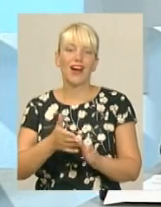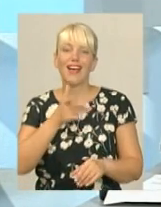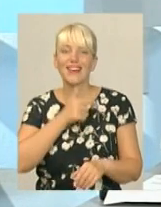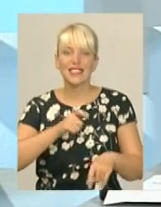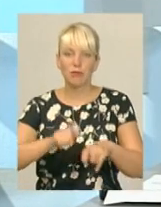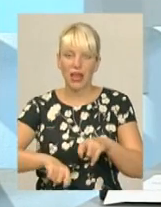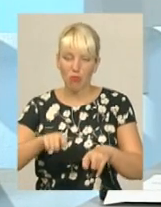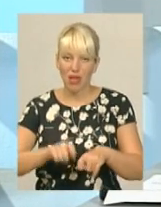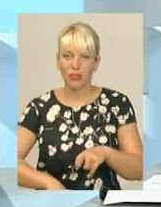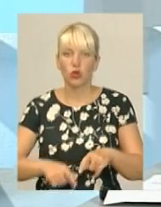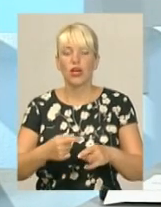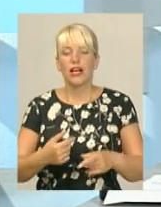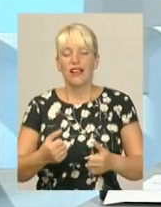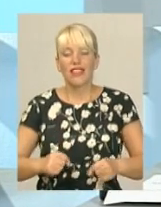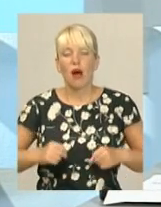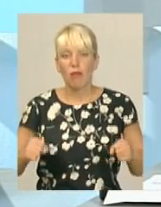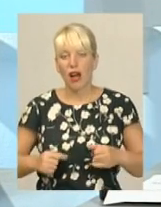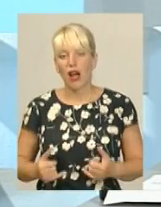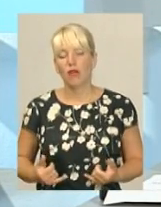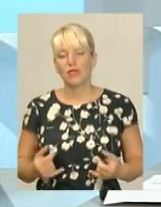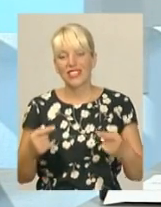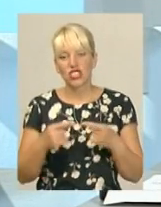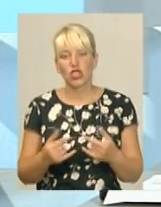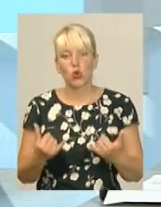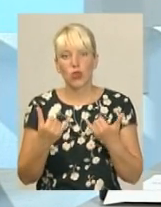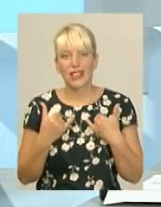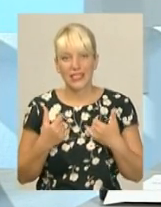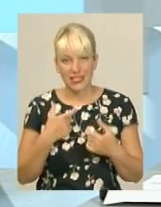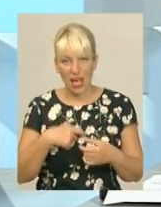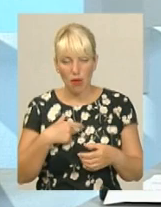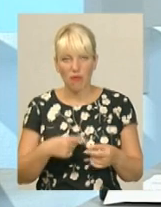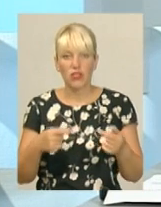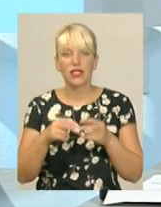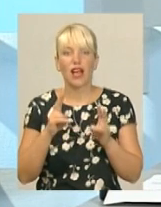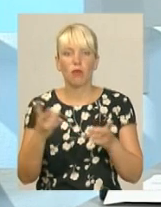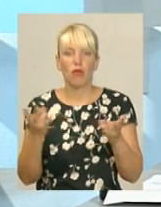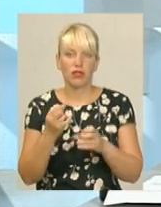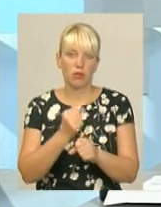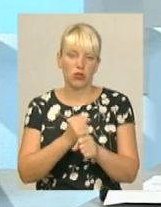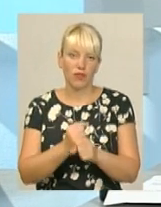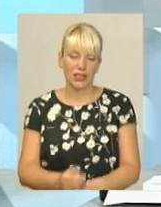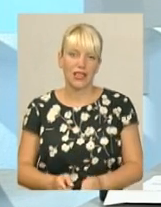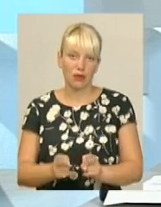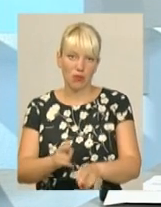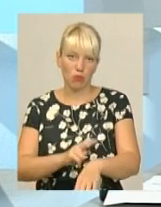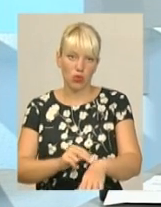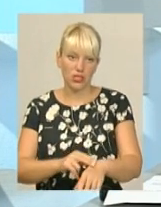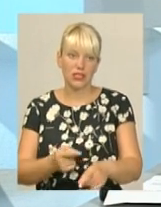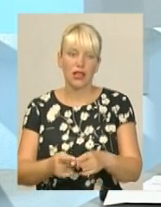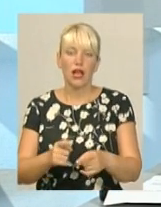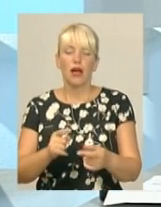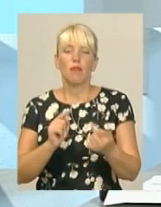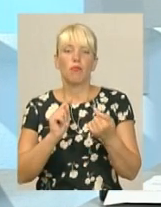намагаємося для себе чітко визначити, як має працювати кримінальна міліція протидії тих чи інших